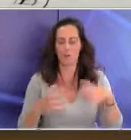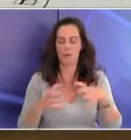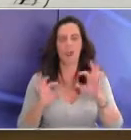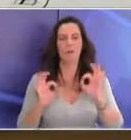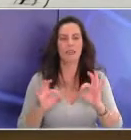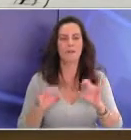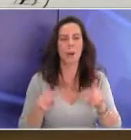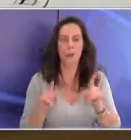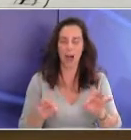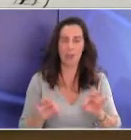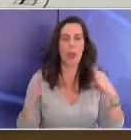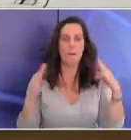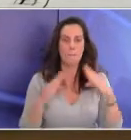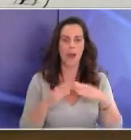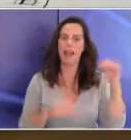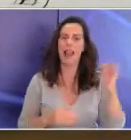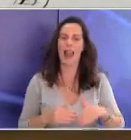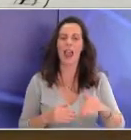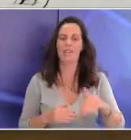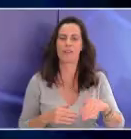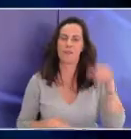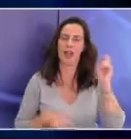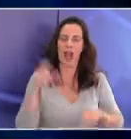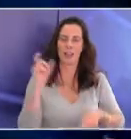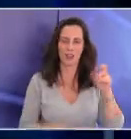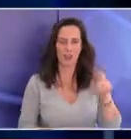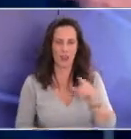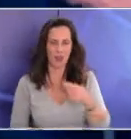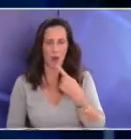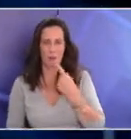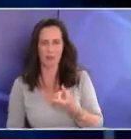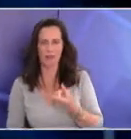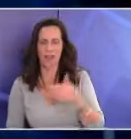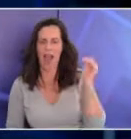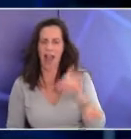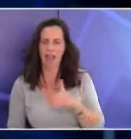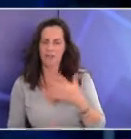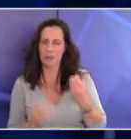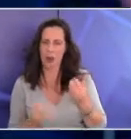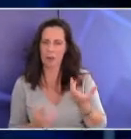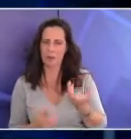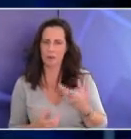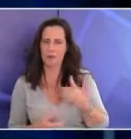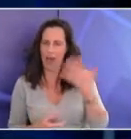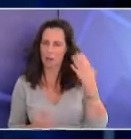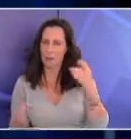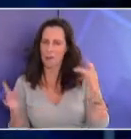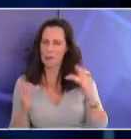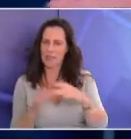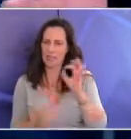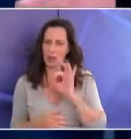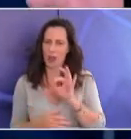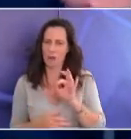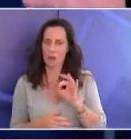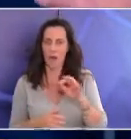בית עבור אלפים אלפים רבים של אנשים בכלל. את אומרת אלפים אלפים רבים, יוצא להיות בלא מעט משחקים של הפועל